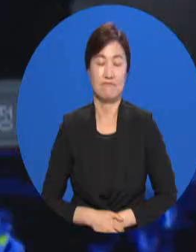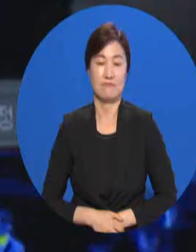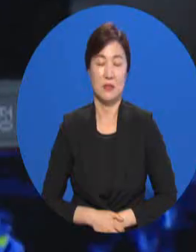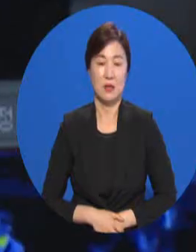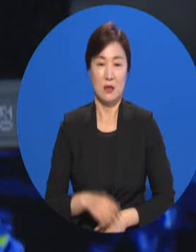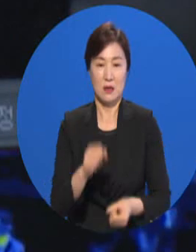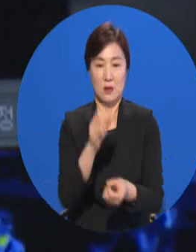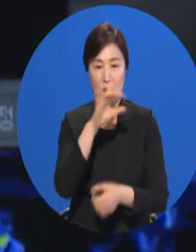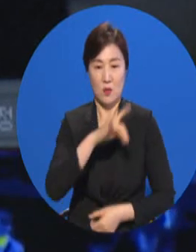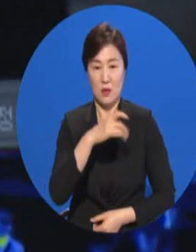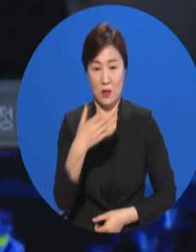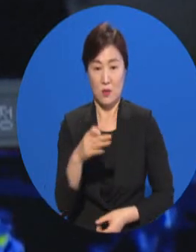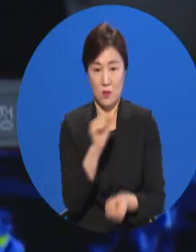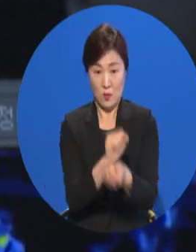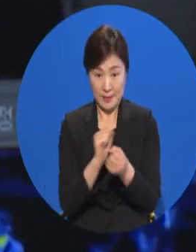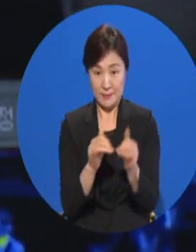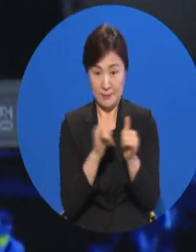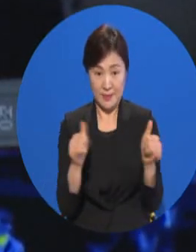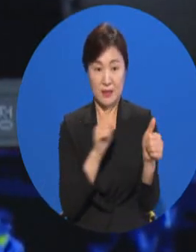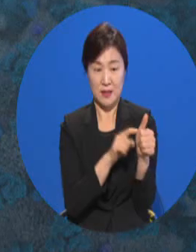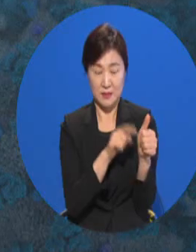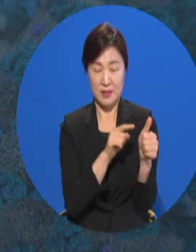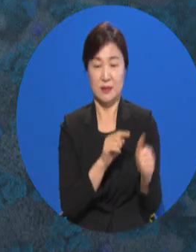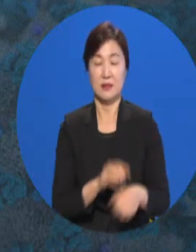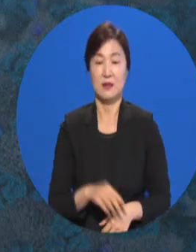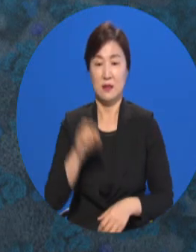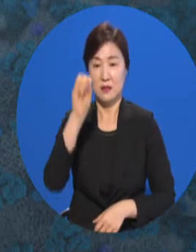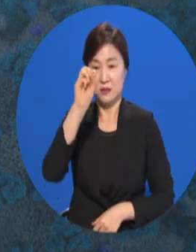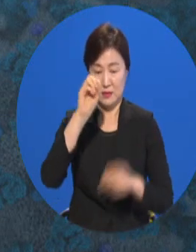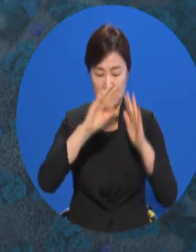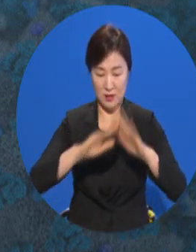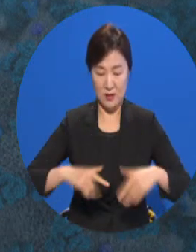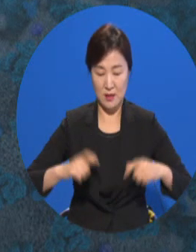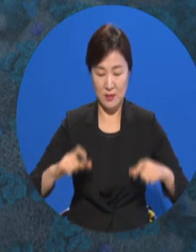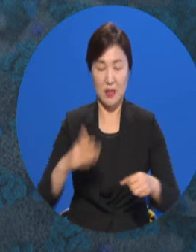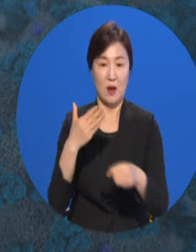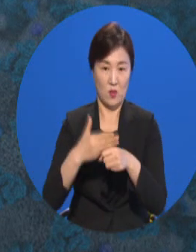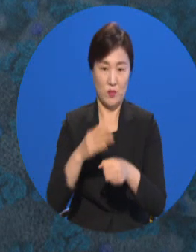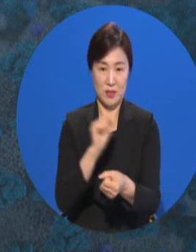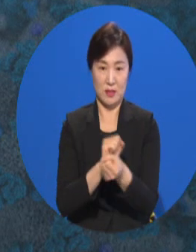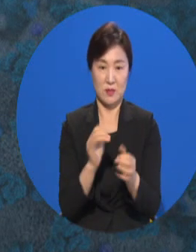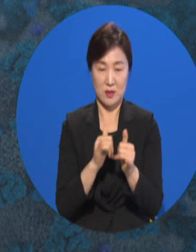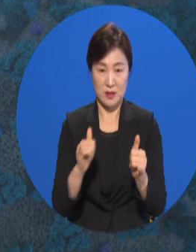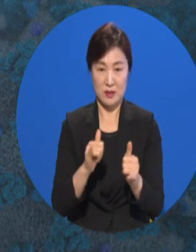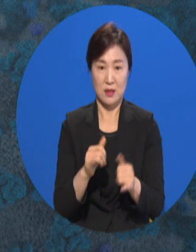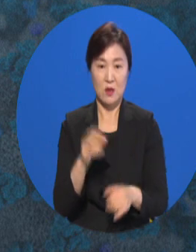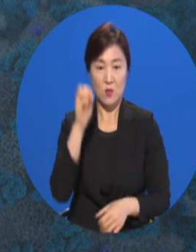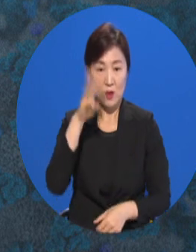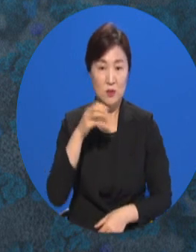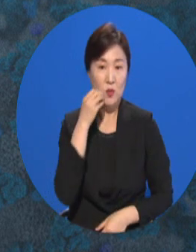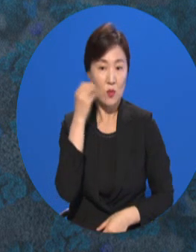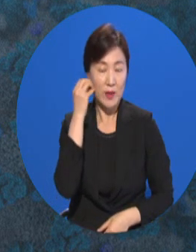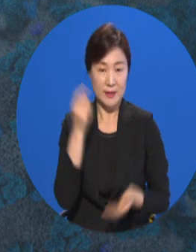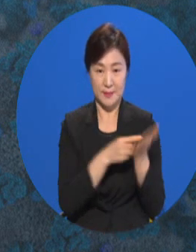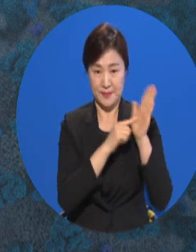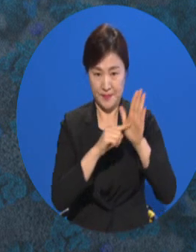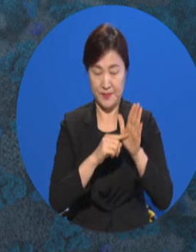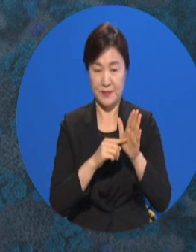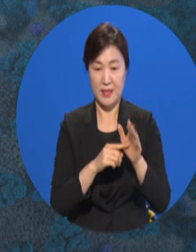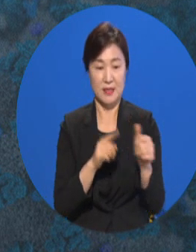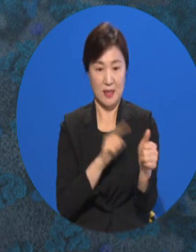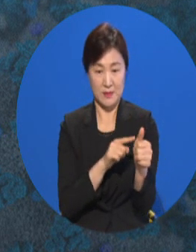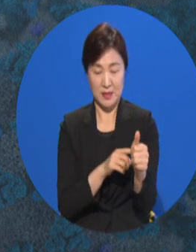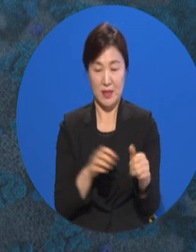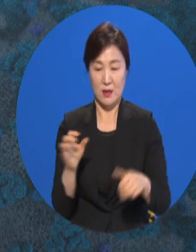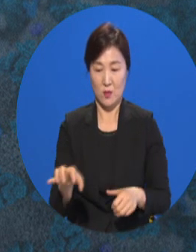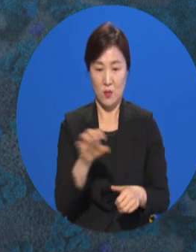받았습니다. 전남 9번째 확진자입니다. 광주시와 전라남도가 홈페이지에 공개한 A씨의 동선입니다.